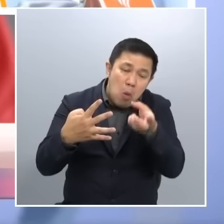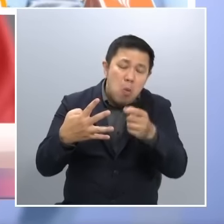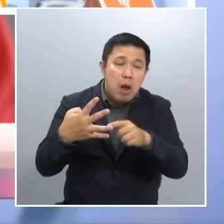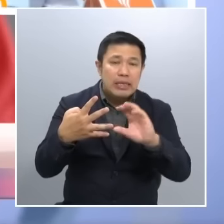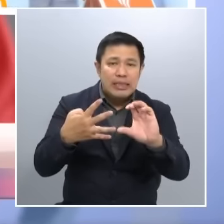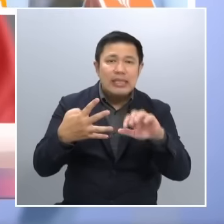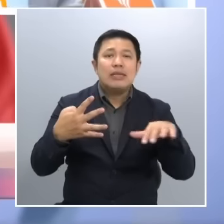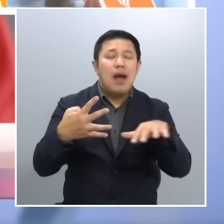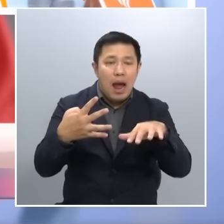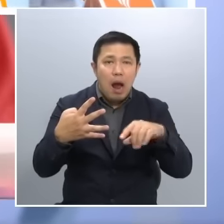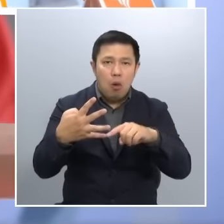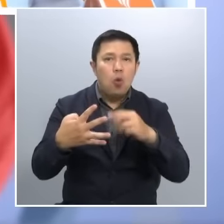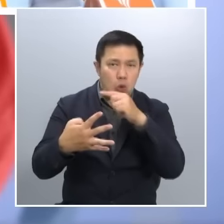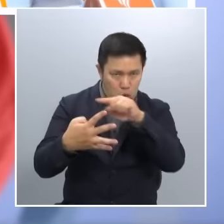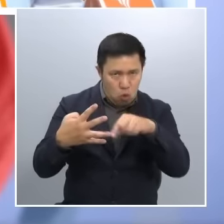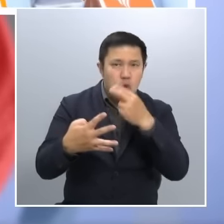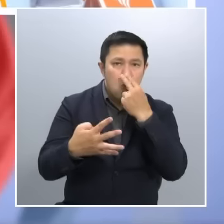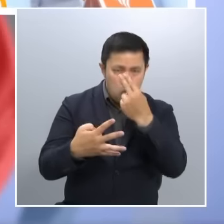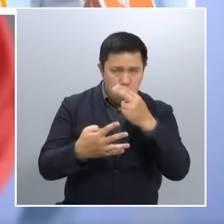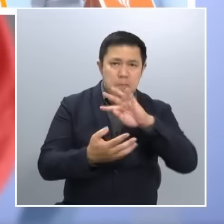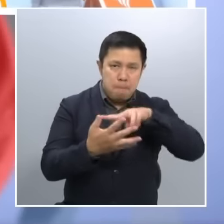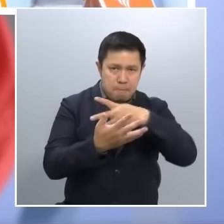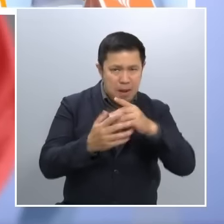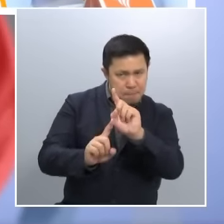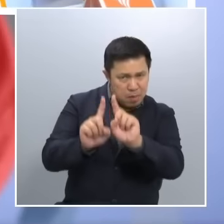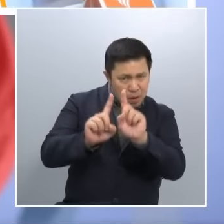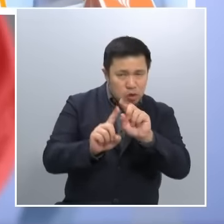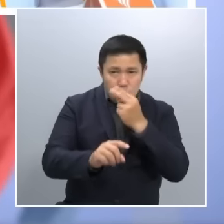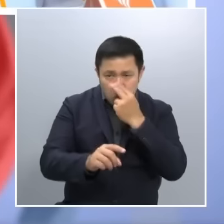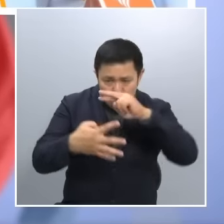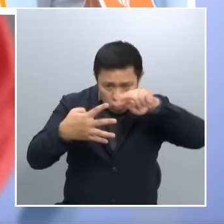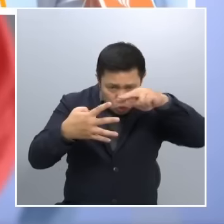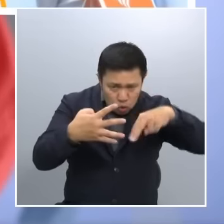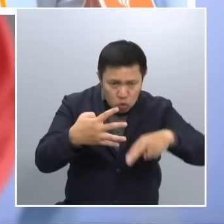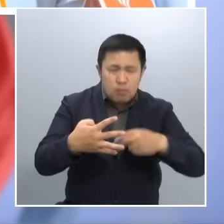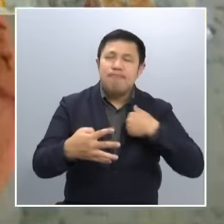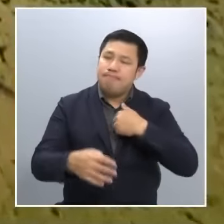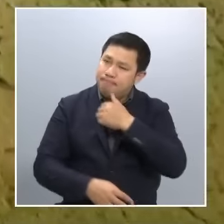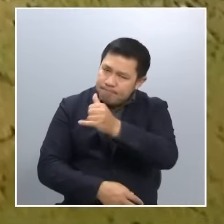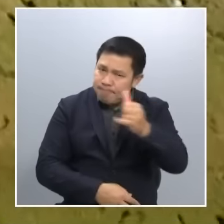ทั่วไปก็จะมีมาตรการติดตามประเมินแล้วก็จัดการดูแลอยู่ตลอดนะครับ